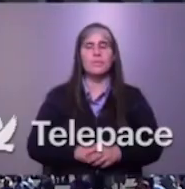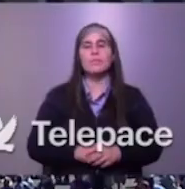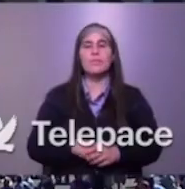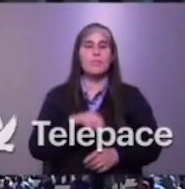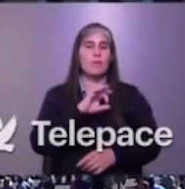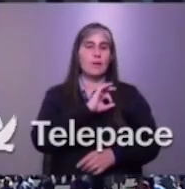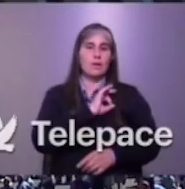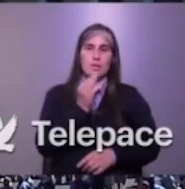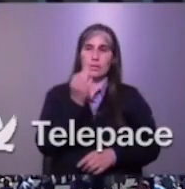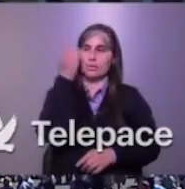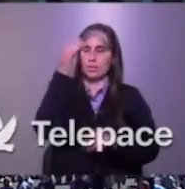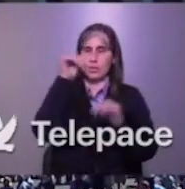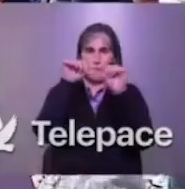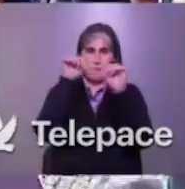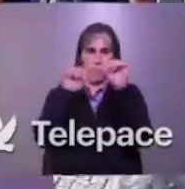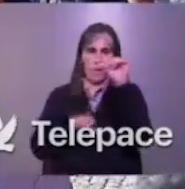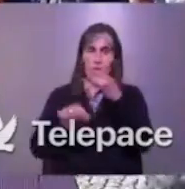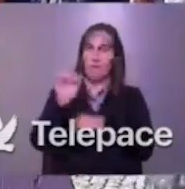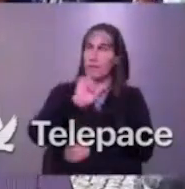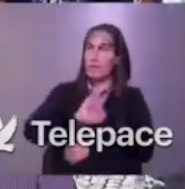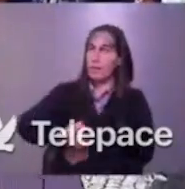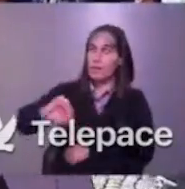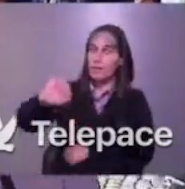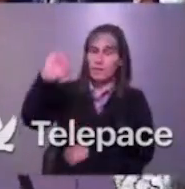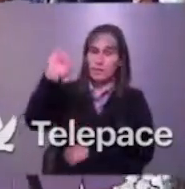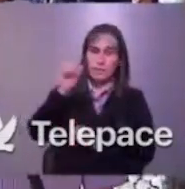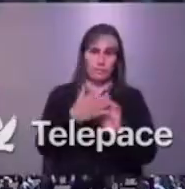Palavra do Senhor.